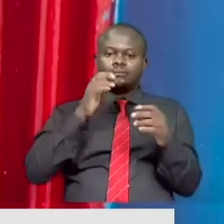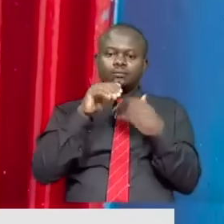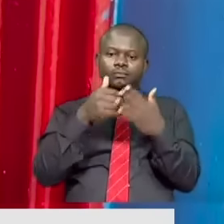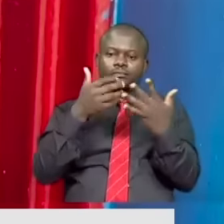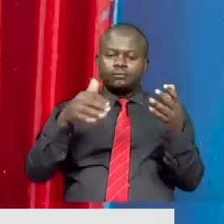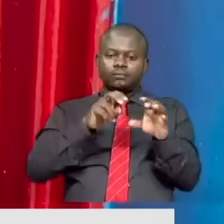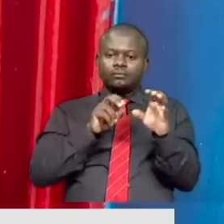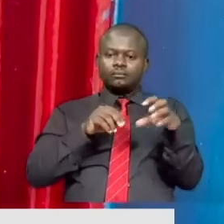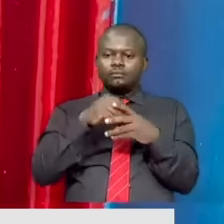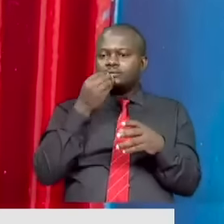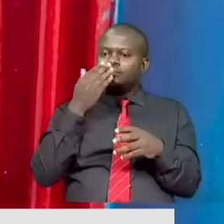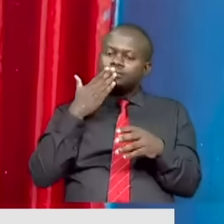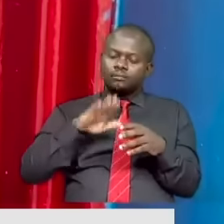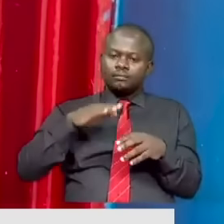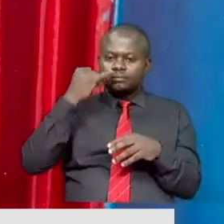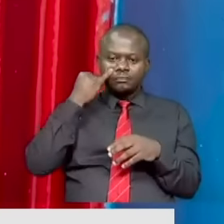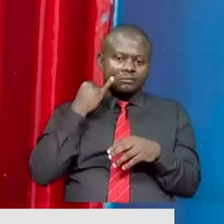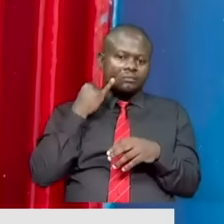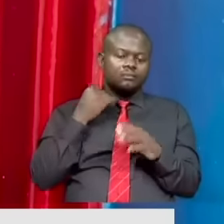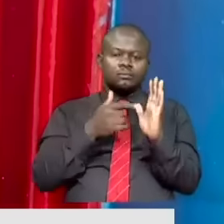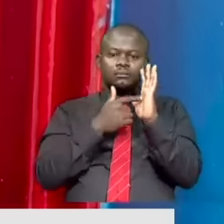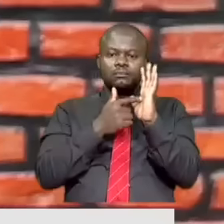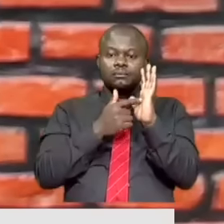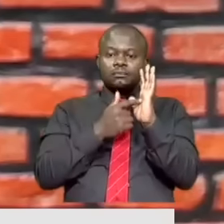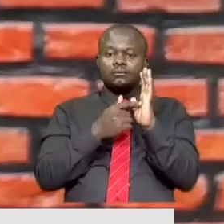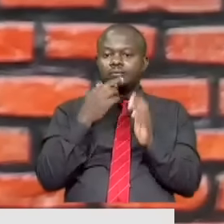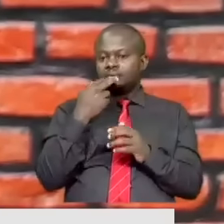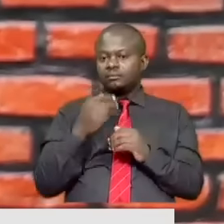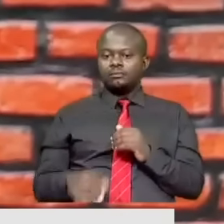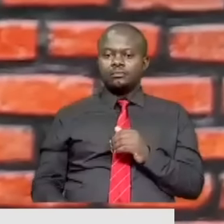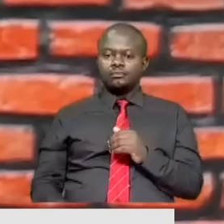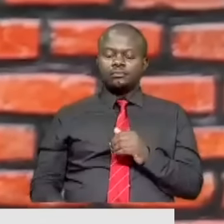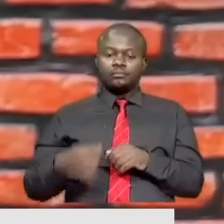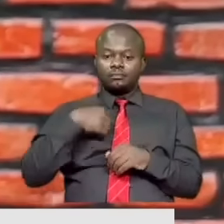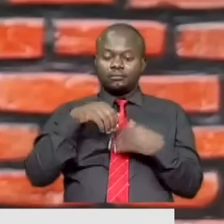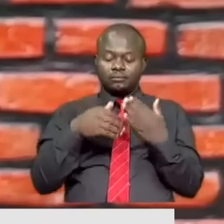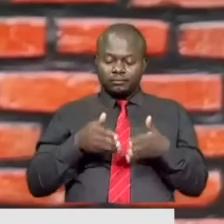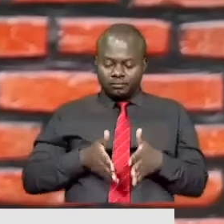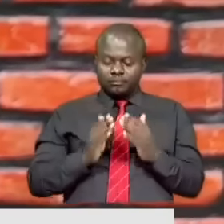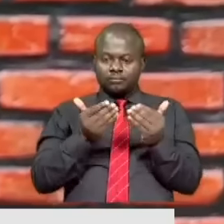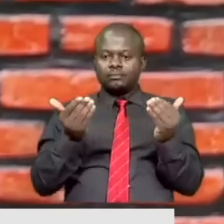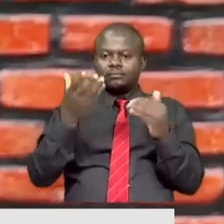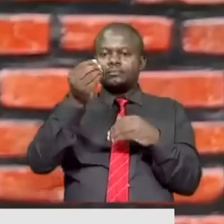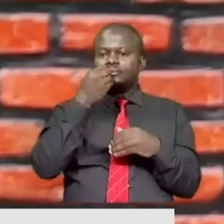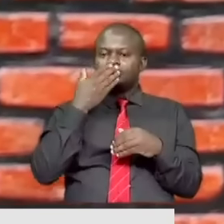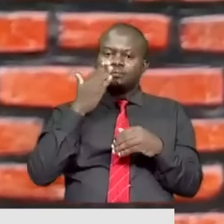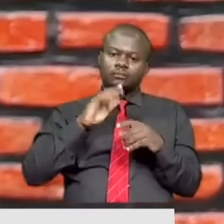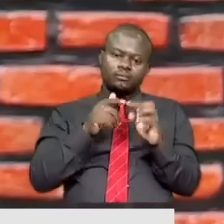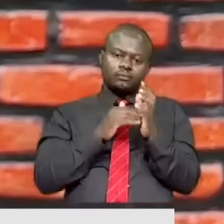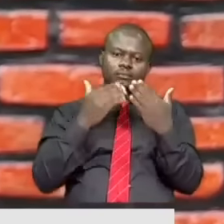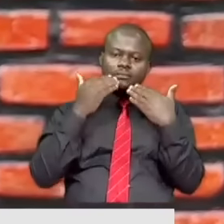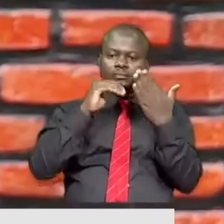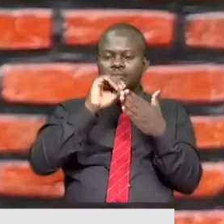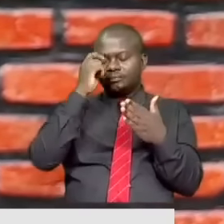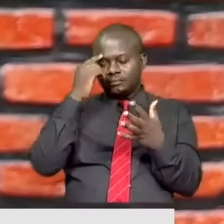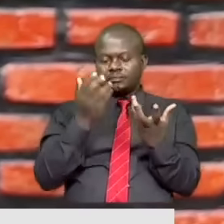mu mirire mibi ikabije igaragazwa n'ikimenyetso gitukura. Mubyaye umwana ajya mu mirire mibi, ariko ndashima Leta y'Ubumwe